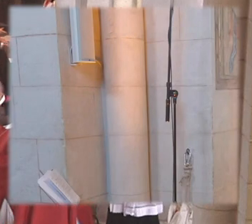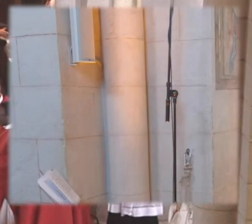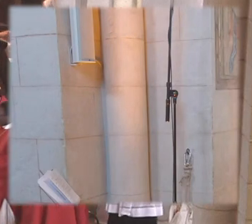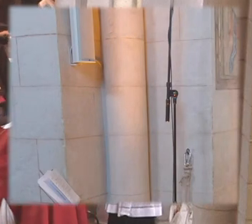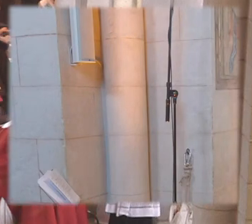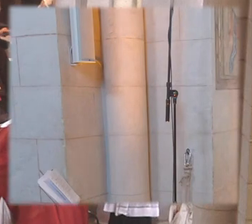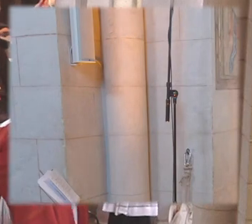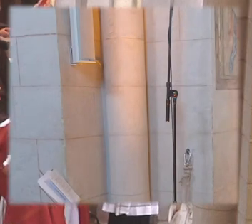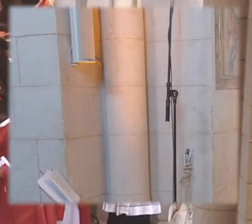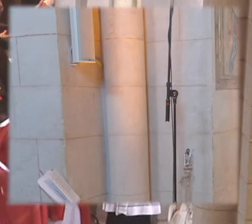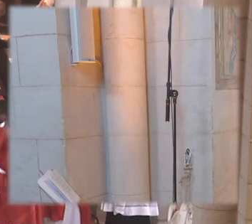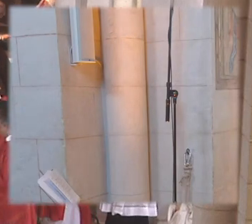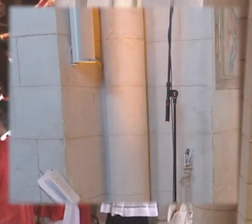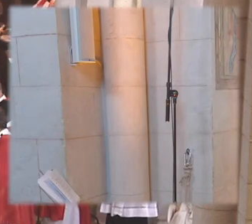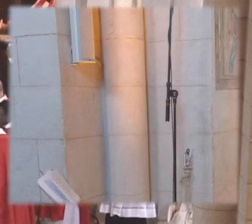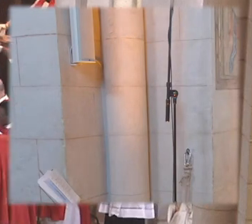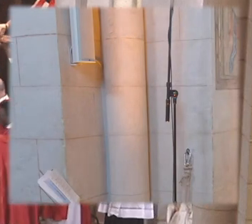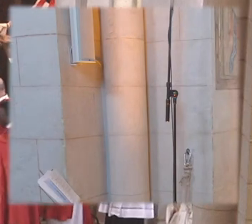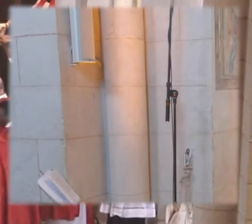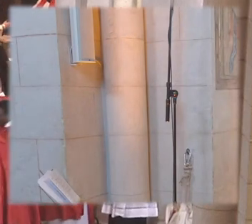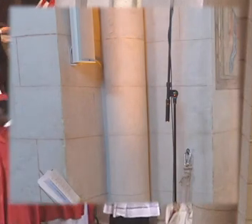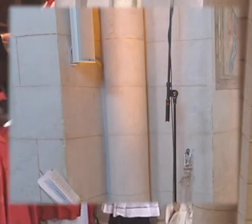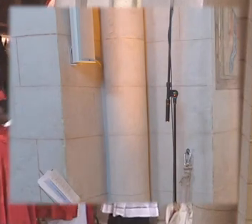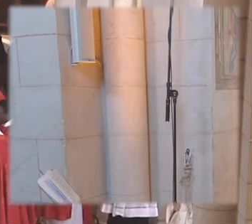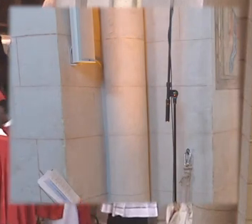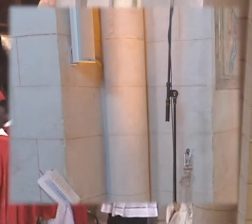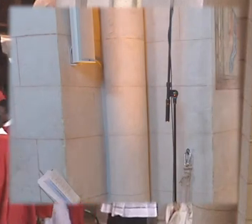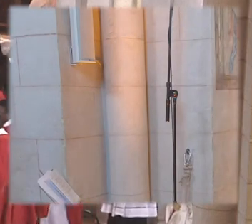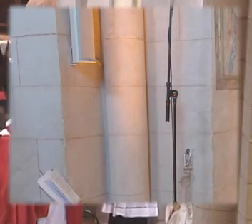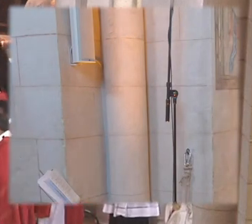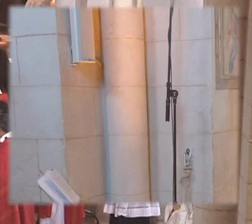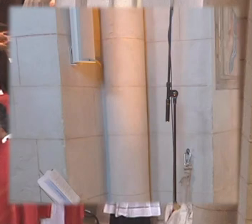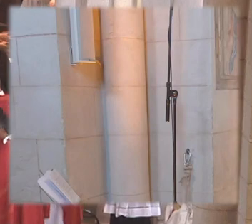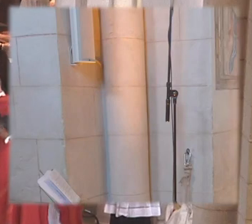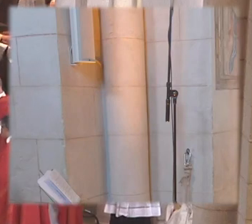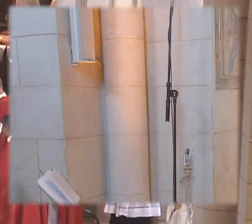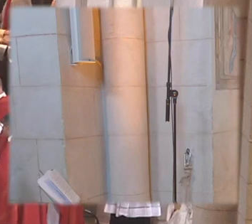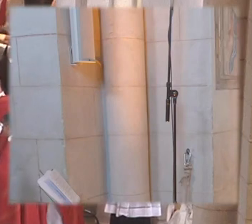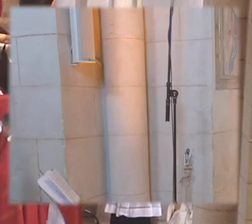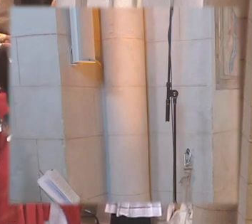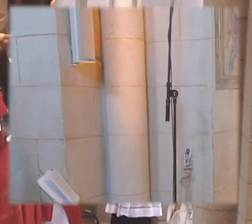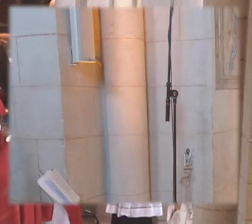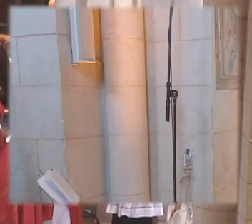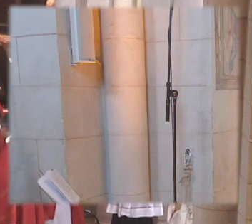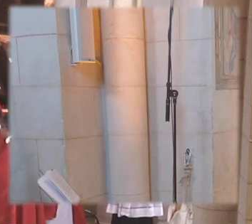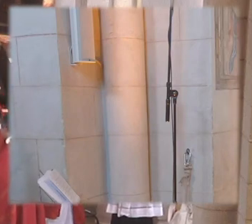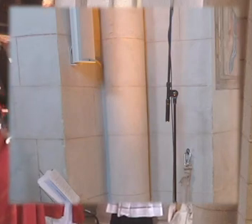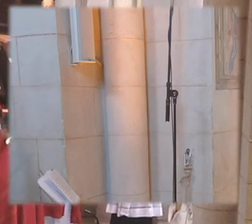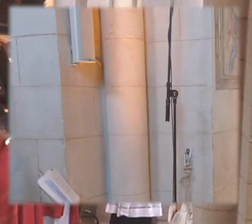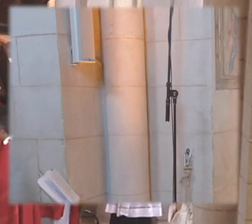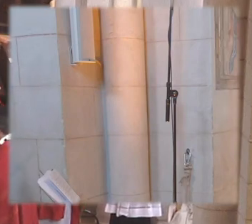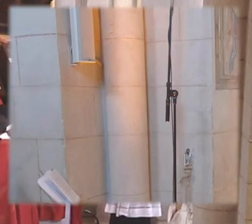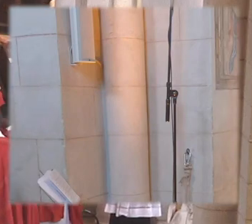Während im Dom, auch vor dem Dom und in der Stadtkirche, in die diese Feier übertragen wird,